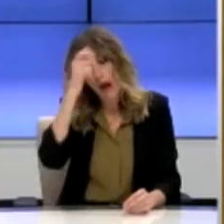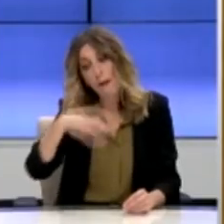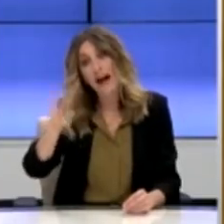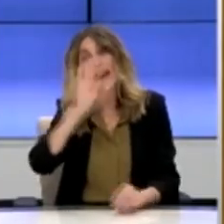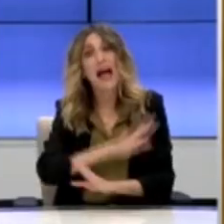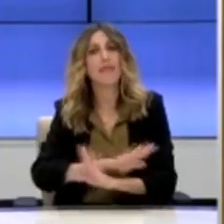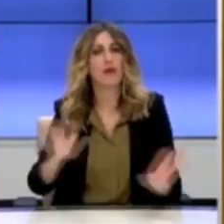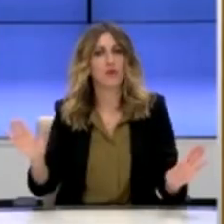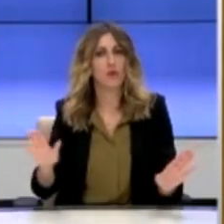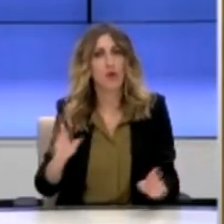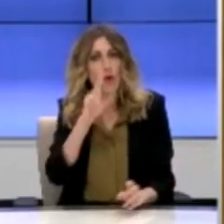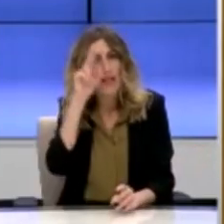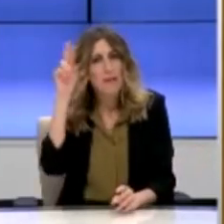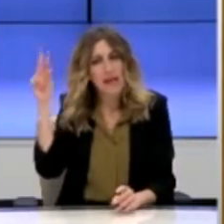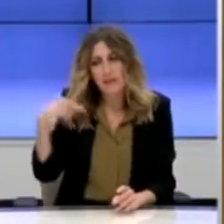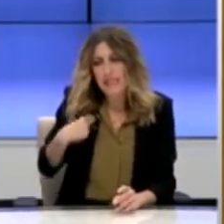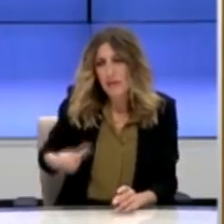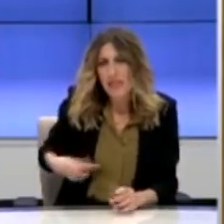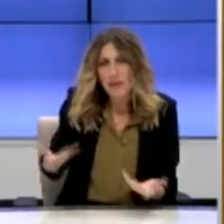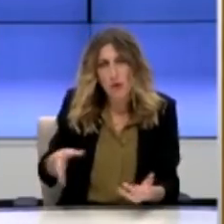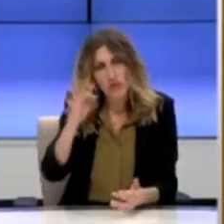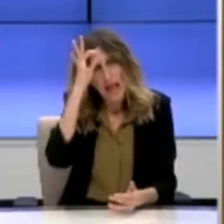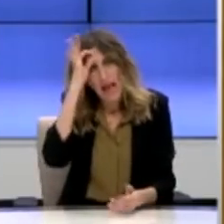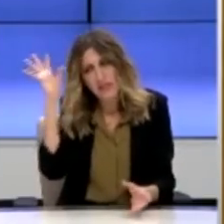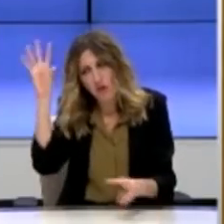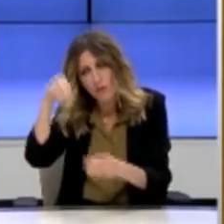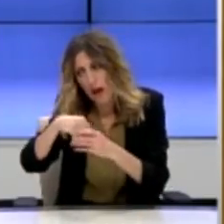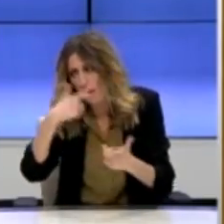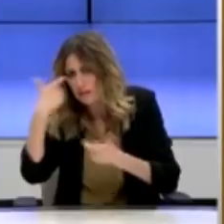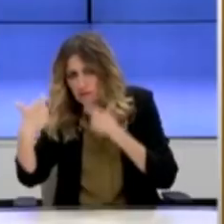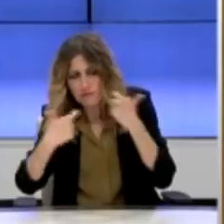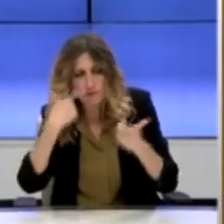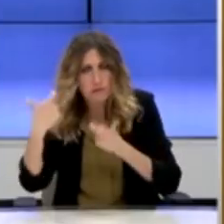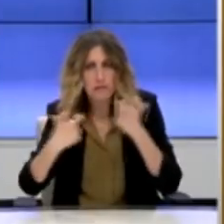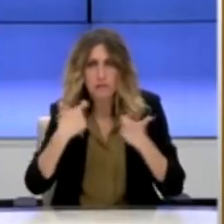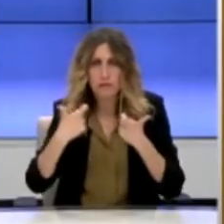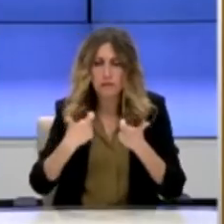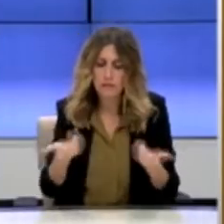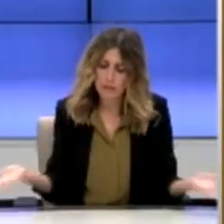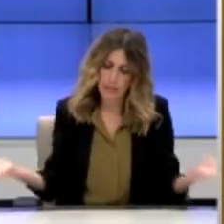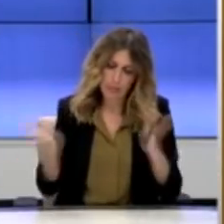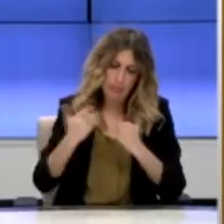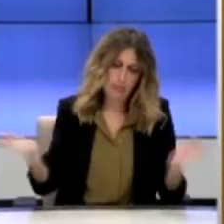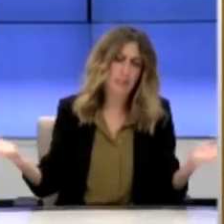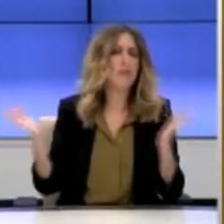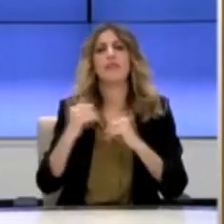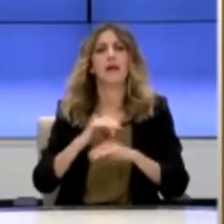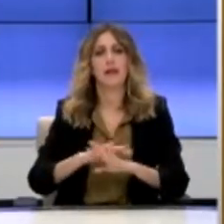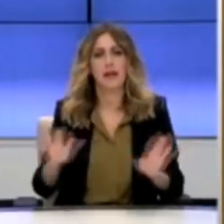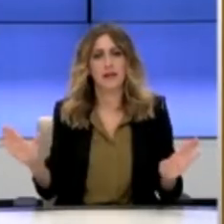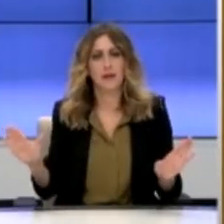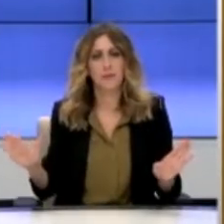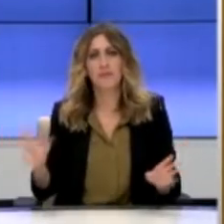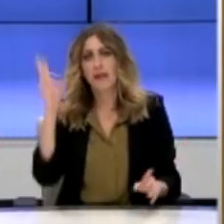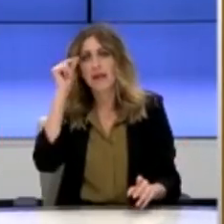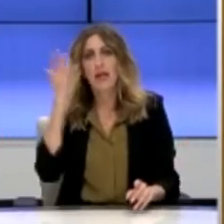παρακολούθηση. Είναι αντιδραστικότατο να ταυτίζονται οι συλλογικά αποφασισμένες μορφές πάλης